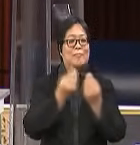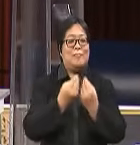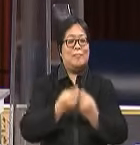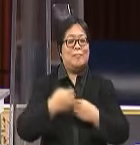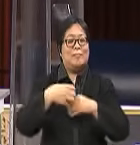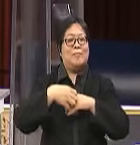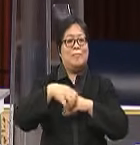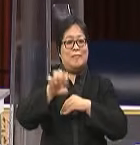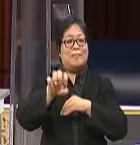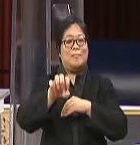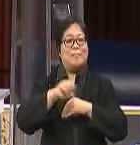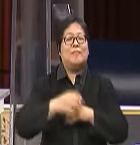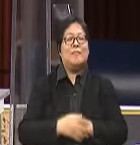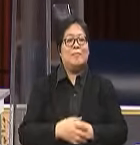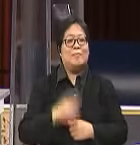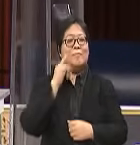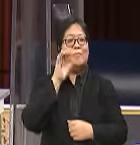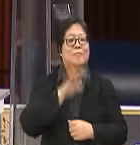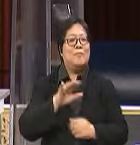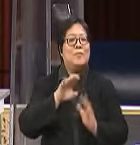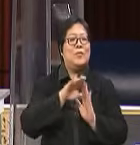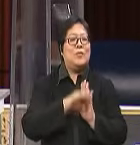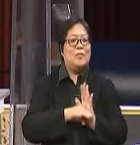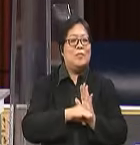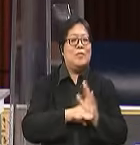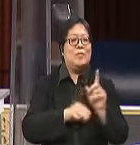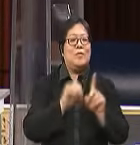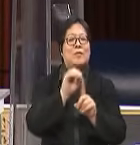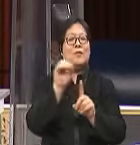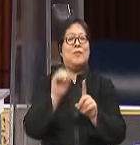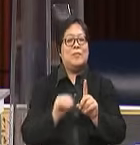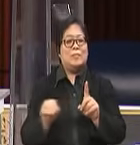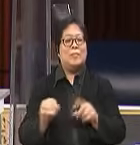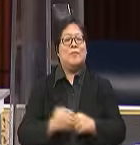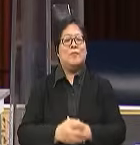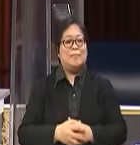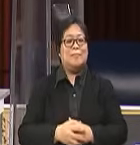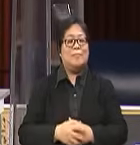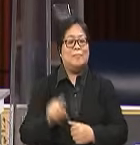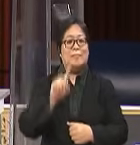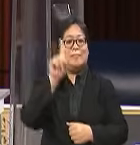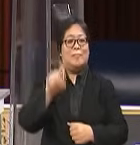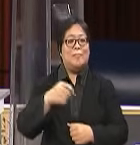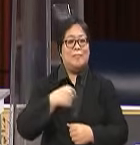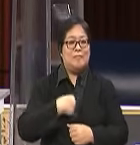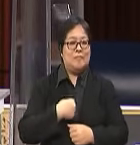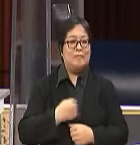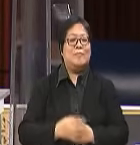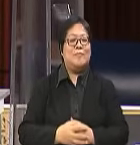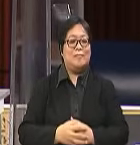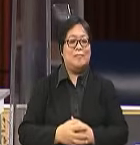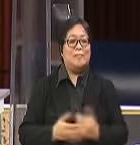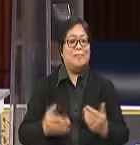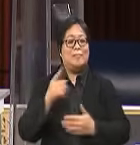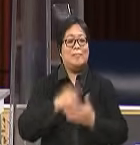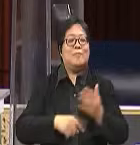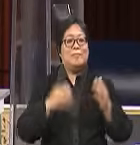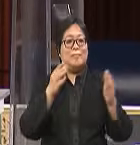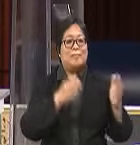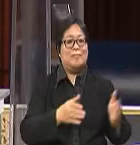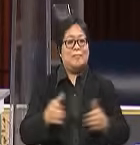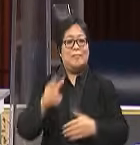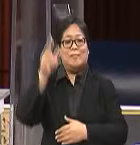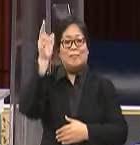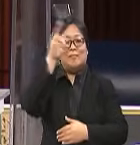produk berkenaan dianggarkan kurang dari pada 100 soalan saya apakah perancangan